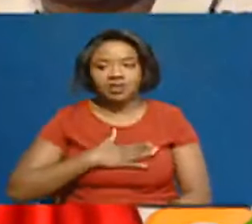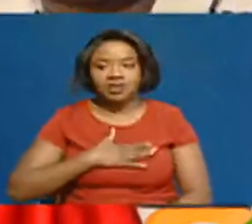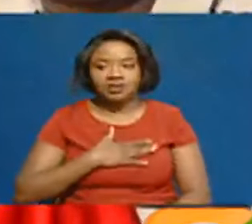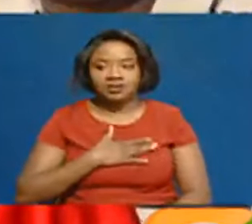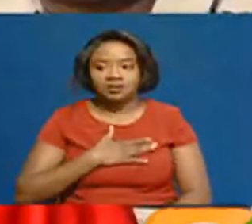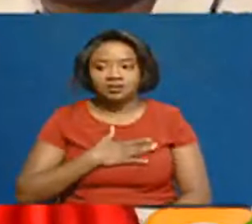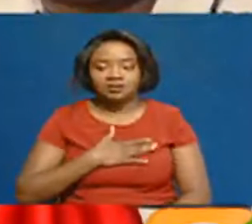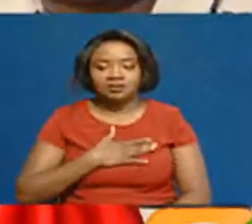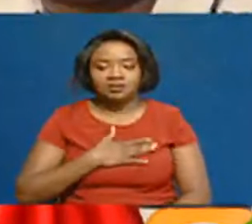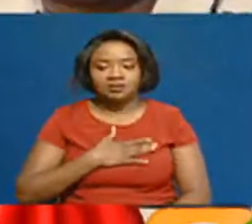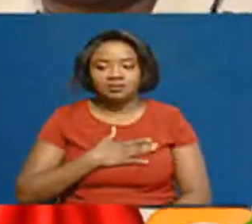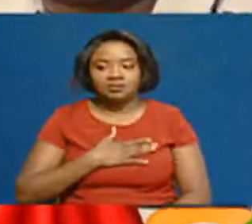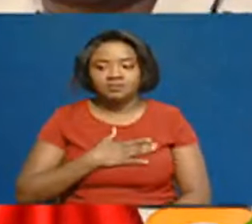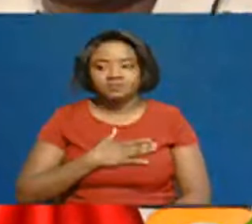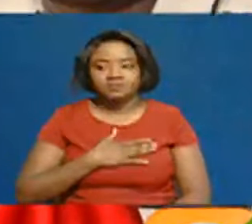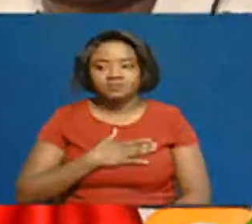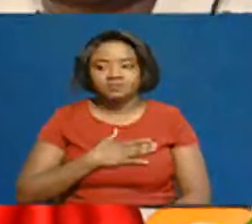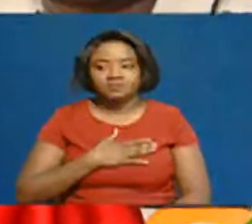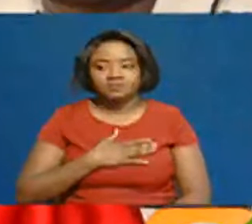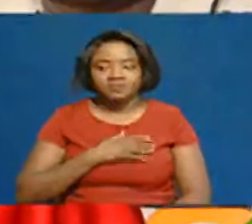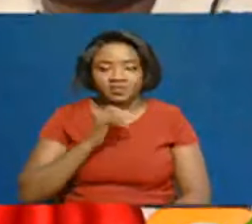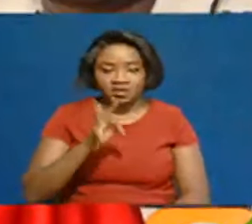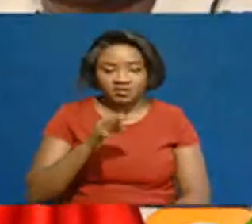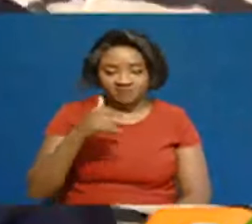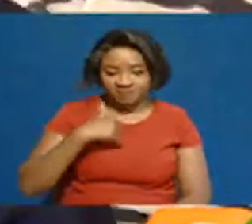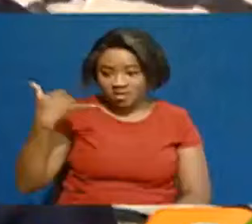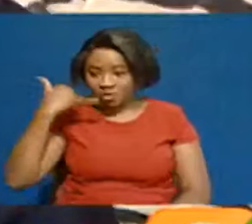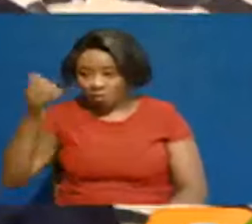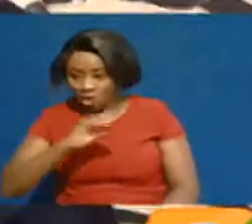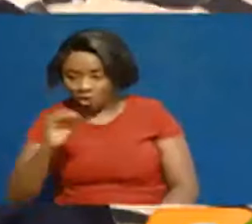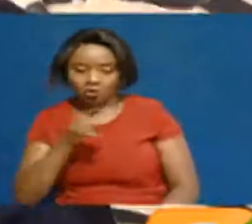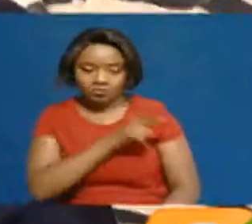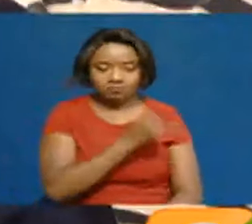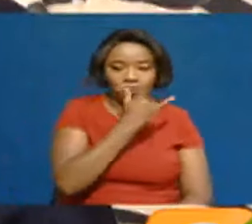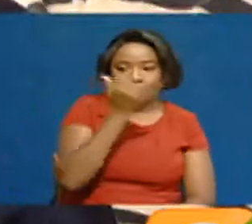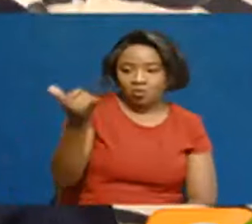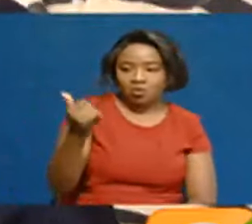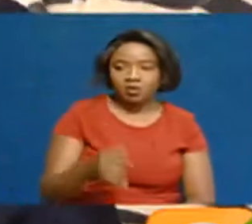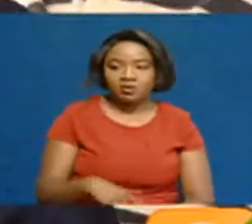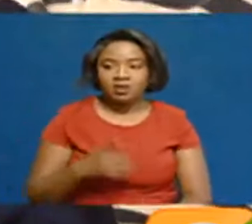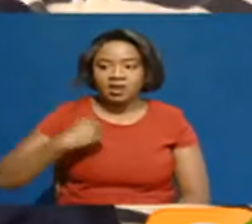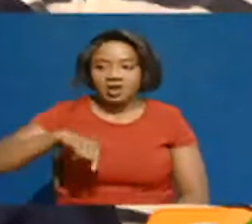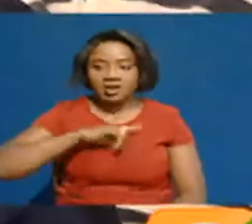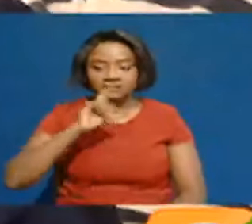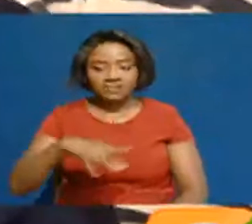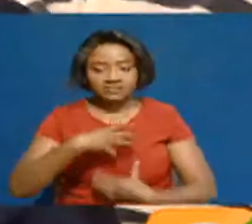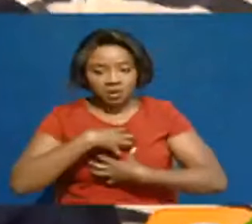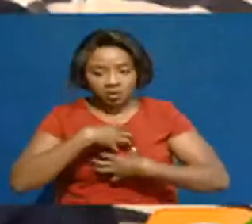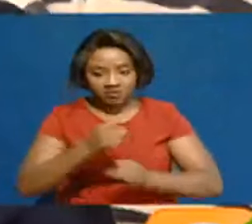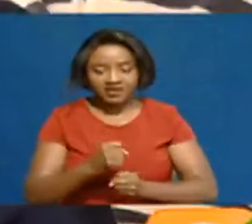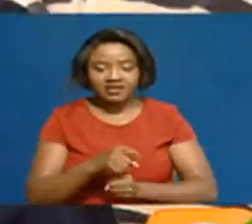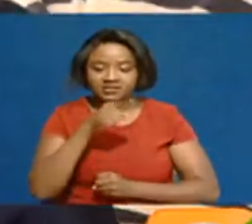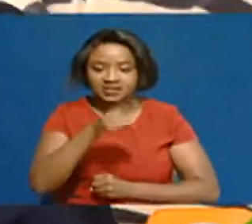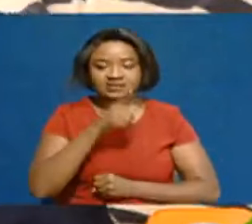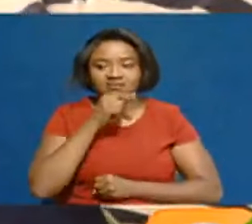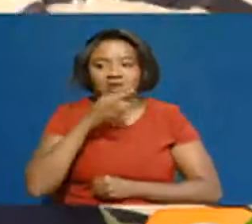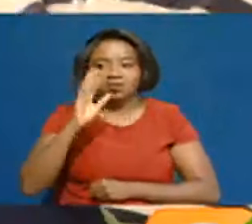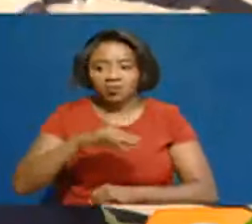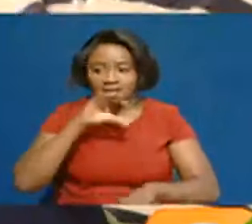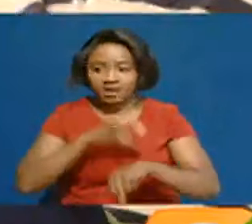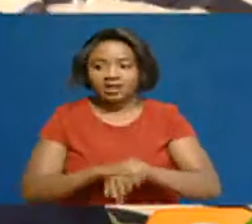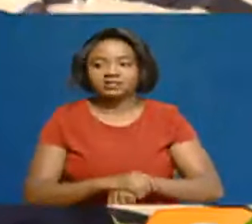that asipompigia huyo boy atanipigia. We should stand firm and we should be brave. Na Cory atapatikana. Comrades